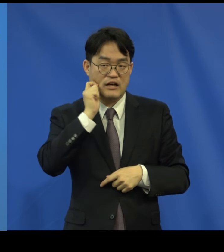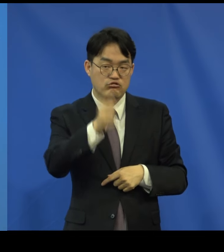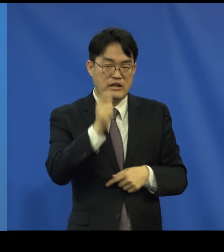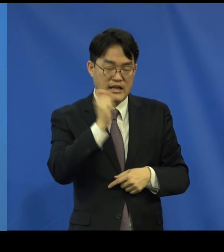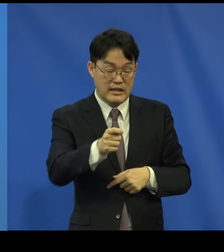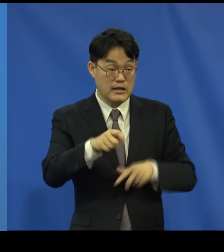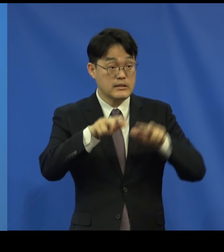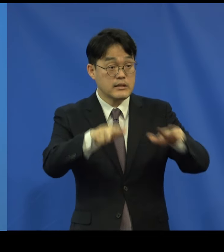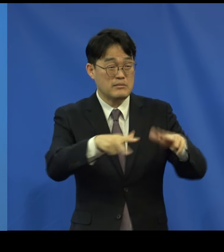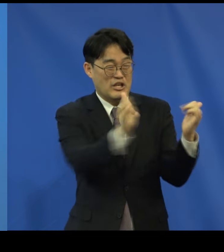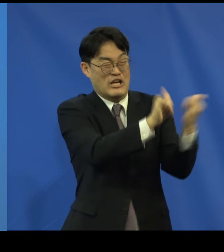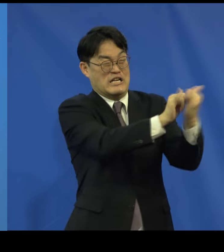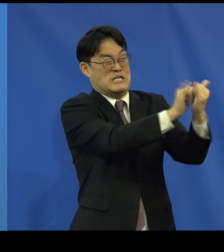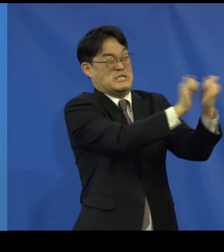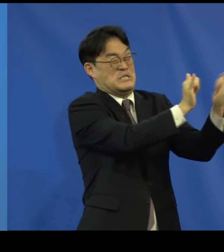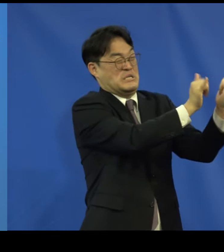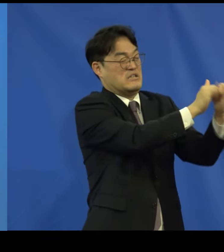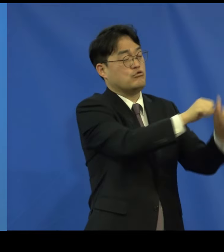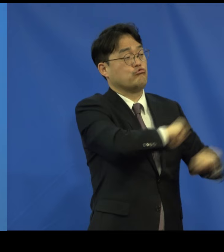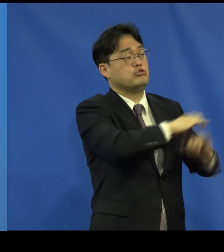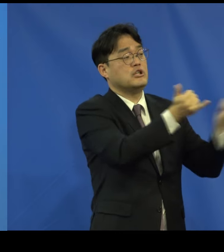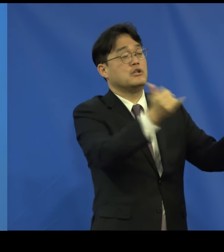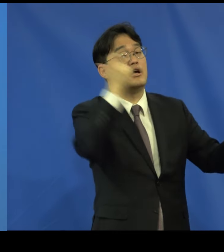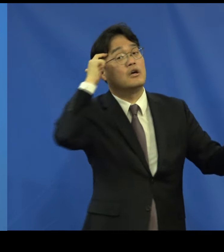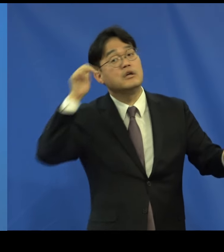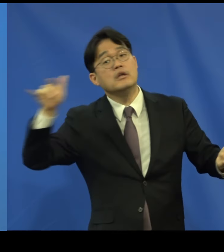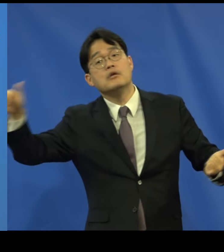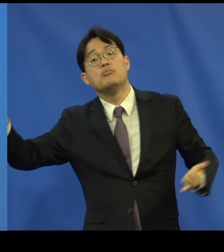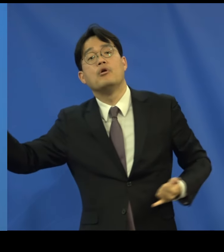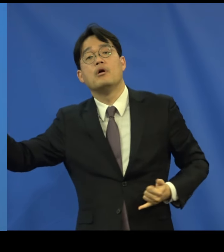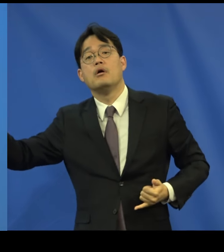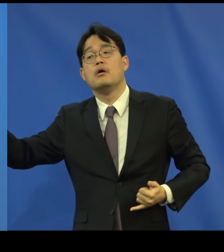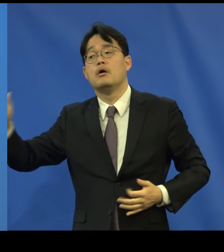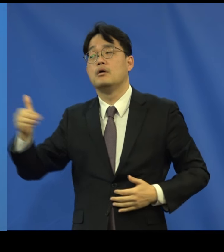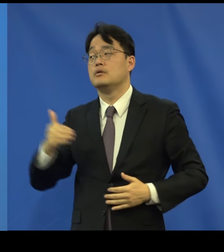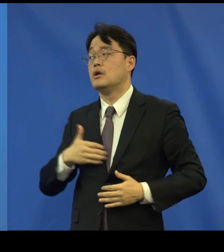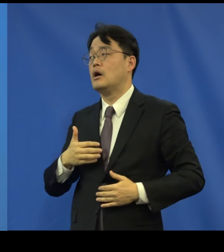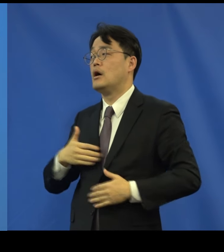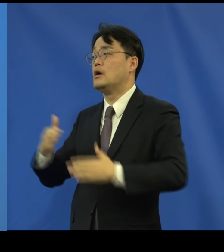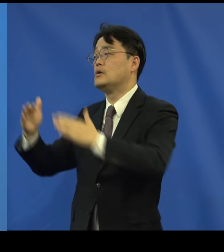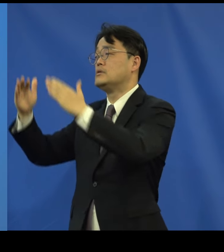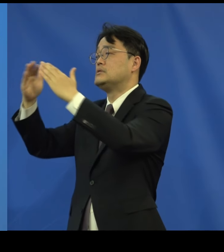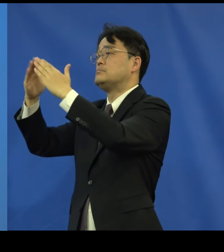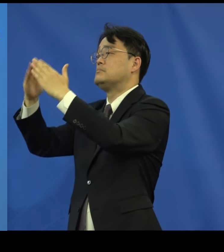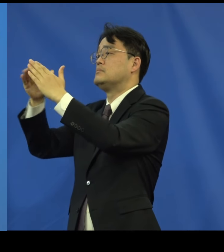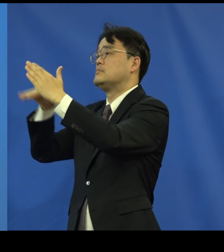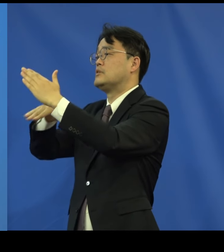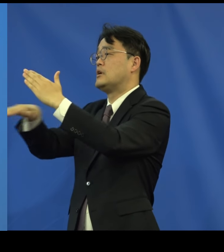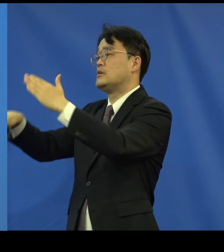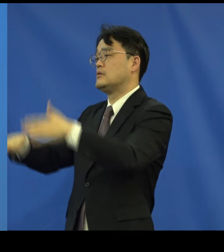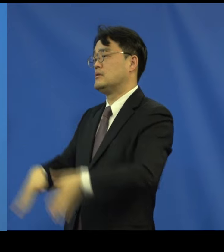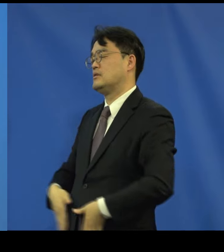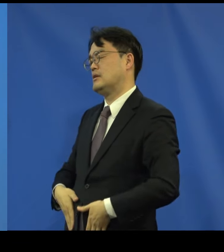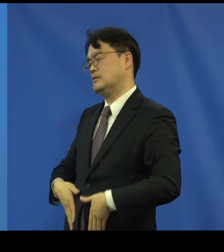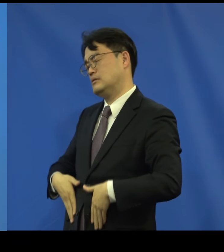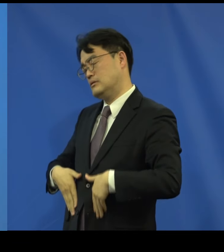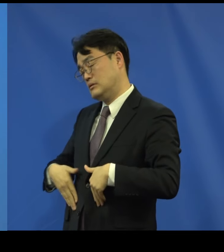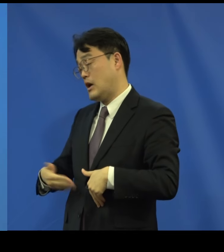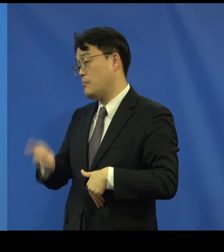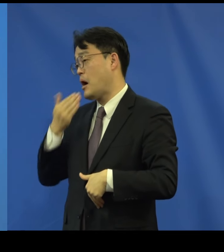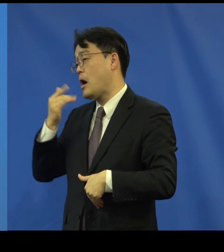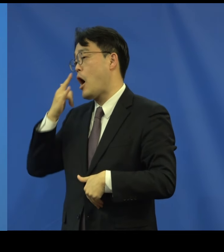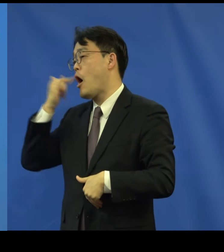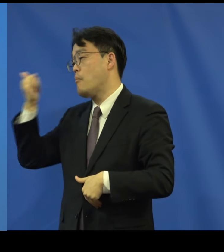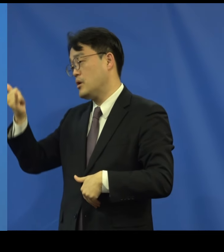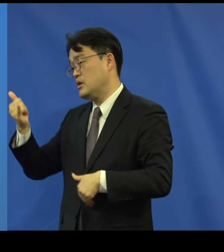그들은 난민이라고 그러죠. 여러분, 우리는 하루의 일과를 마치고 집으로 돌아갈 집이 있다는 게 우리의